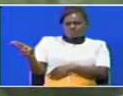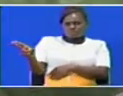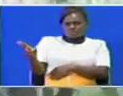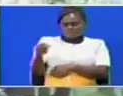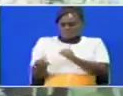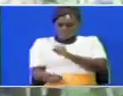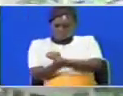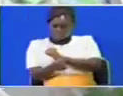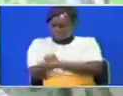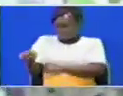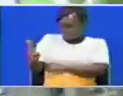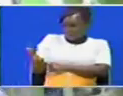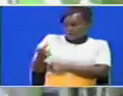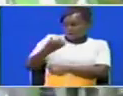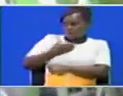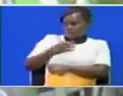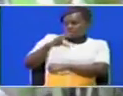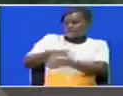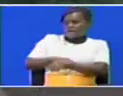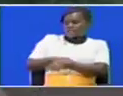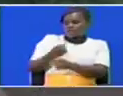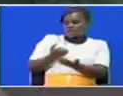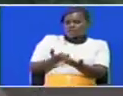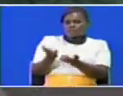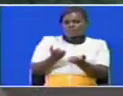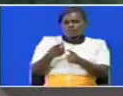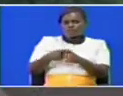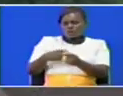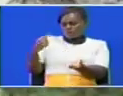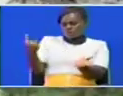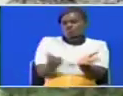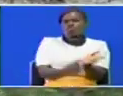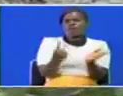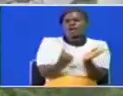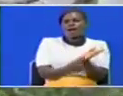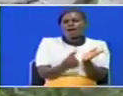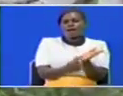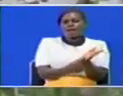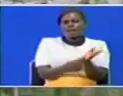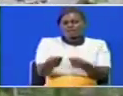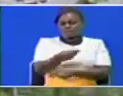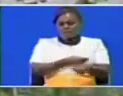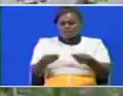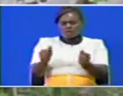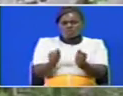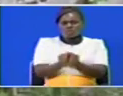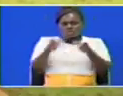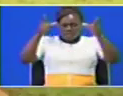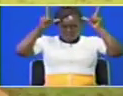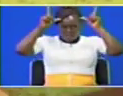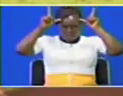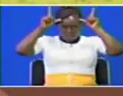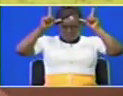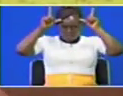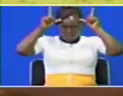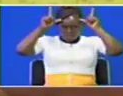Wanatufichulia kwamba bunduki walizomiliki walizinunua kutoka nchi jirani ya Uganda, ambapo zilibadilishwa na ng'ombe waliowaiba. Sina